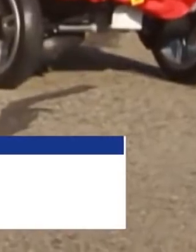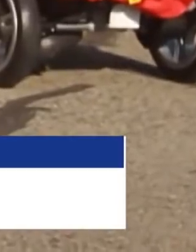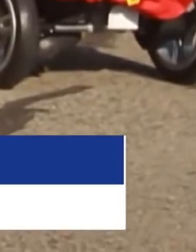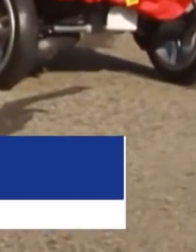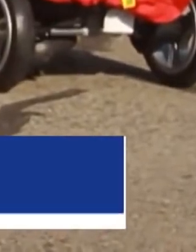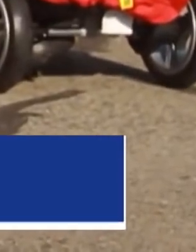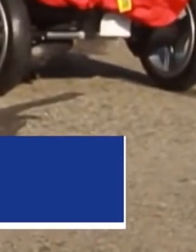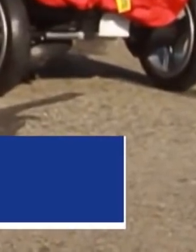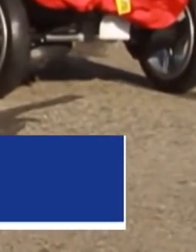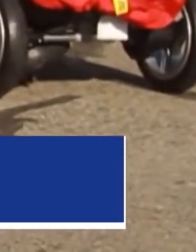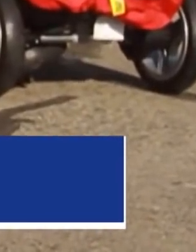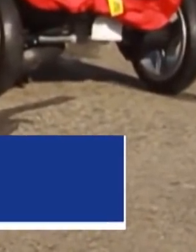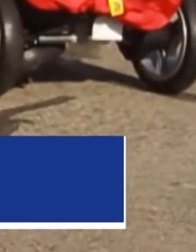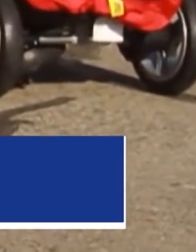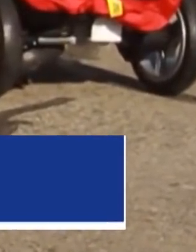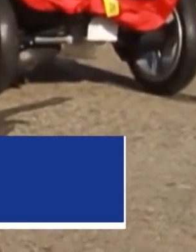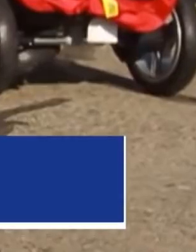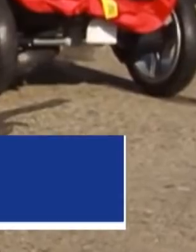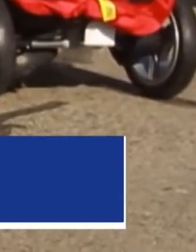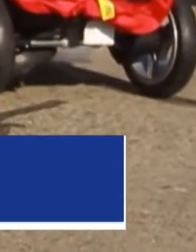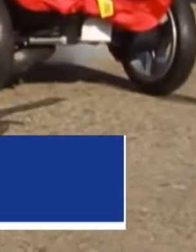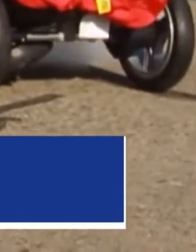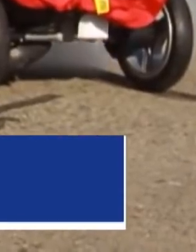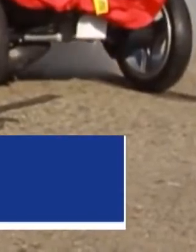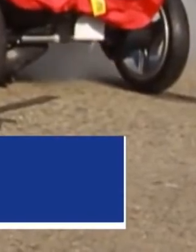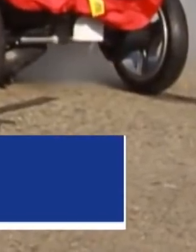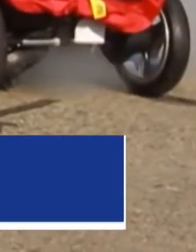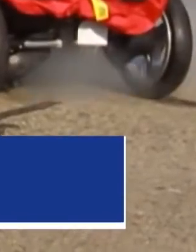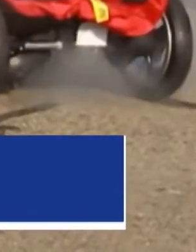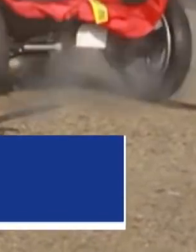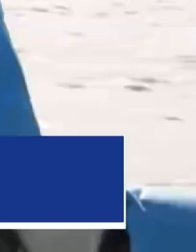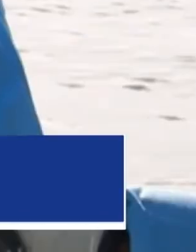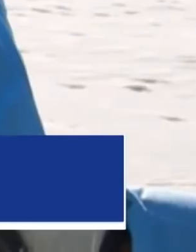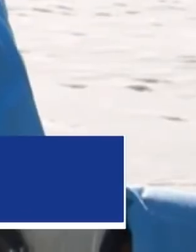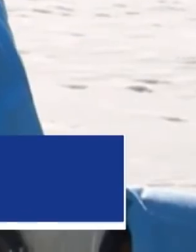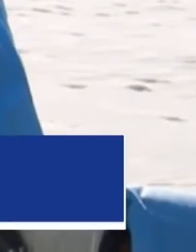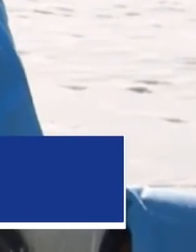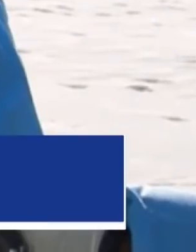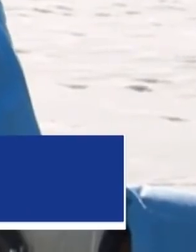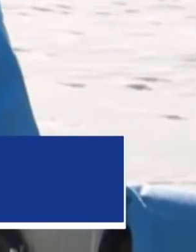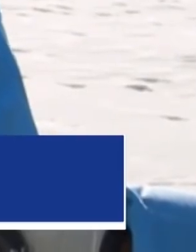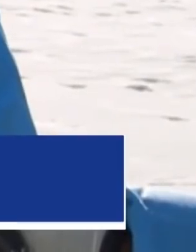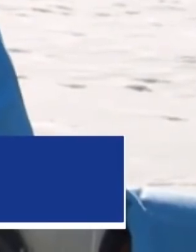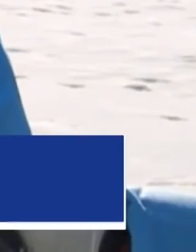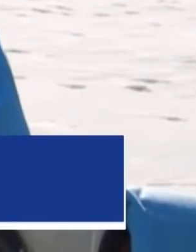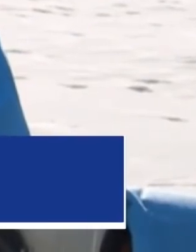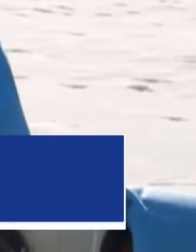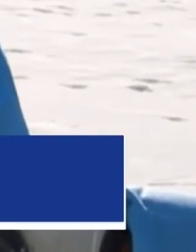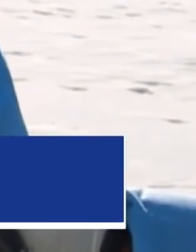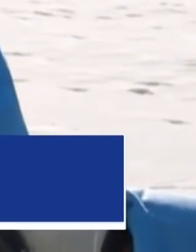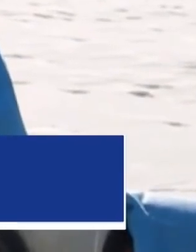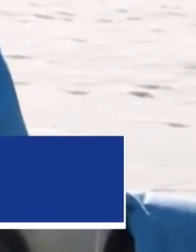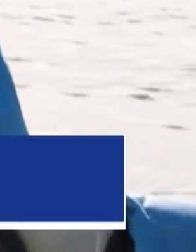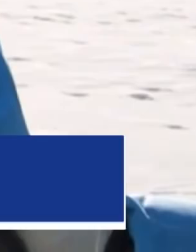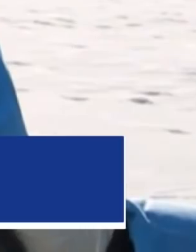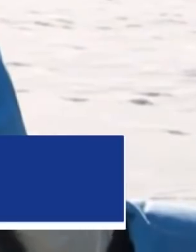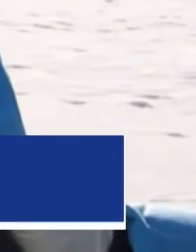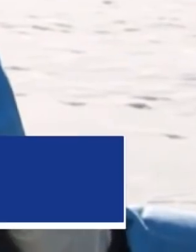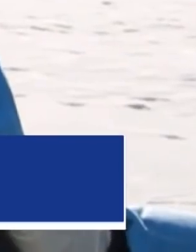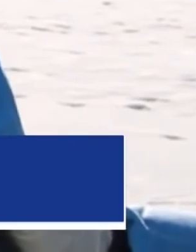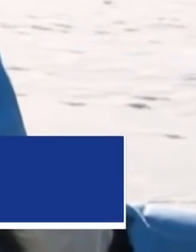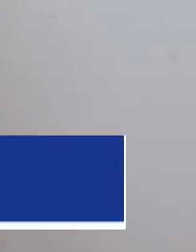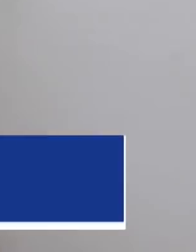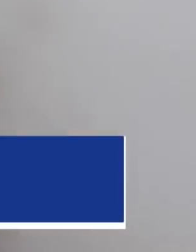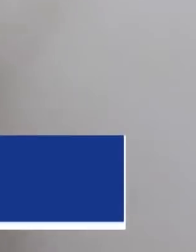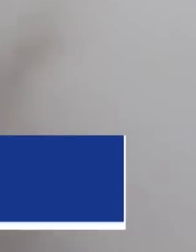хотод тар дахал гарсан голомт дүүснэтгээс ирж байгаа. Тийм учраас ирж байгаа иргэд гэрийн ажиглалтанд 14 хоног гэрийн хөл хорыг чандлан